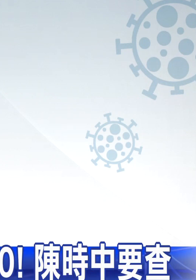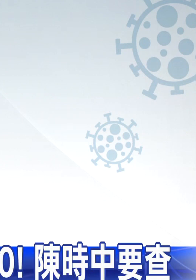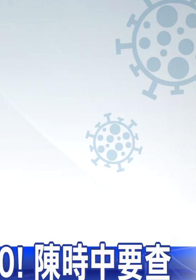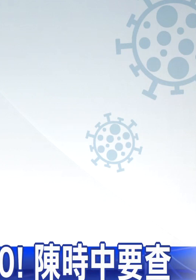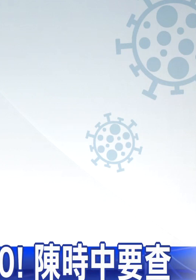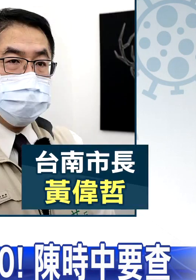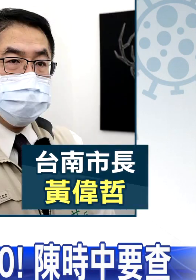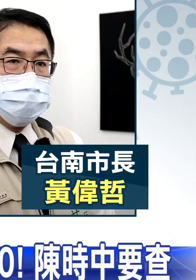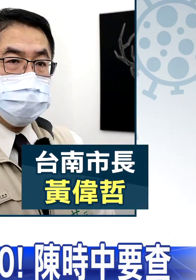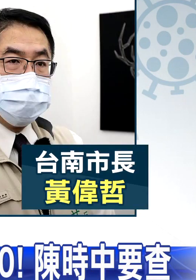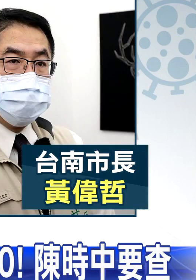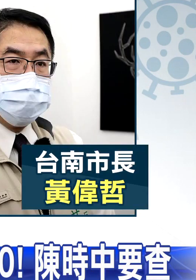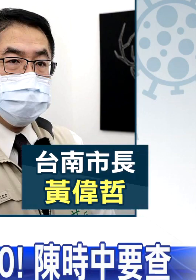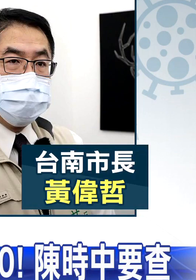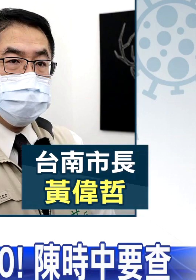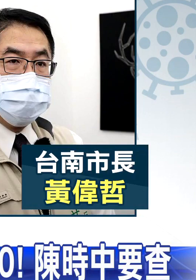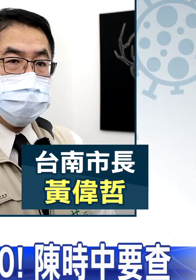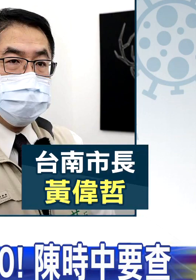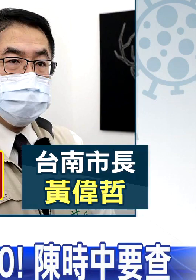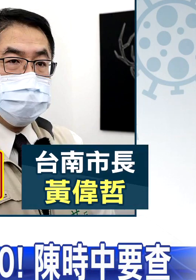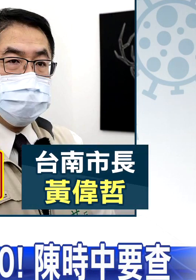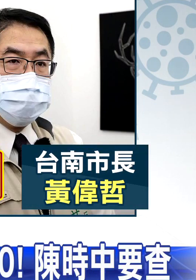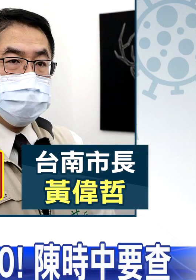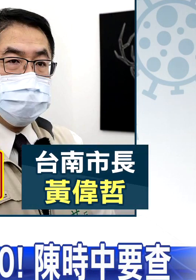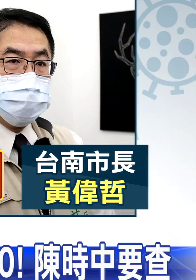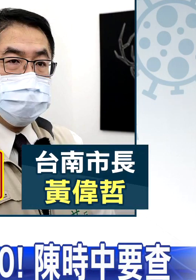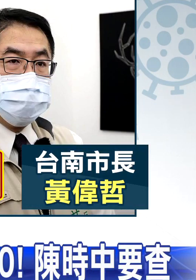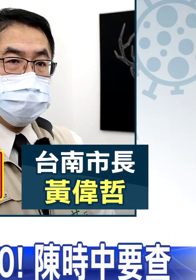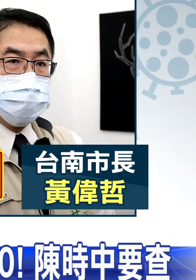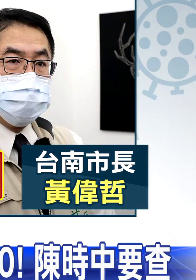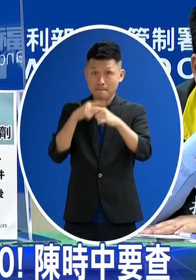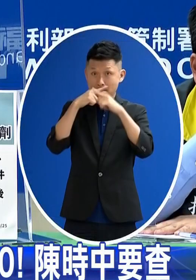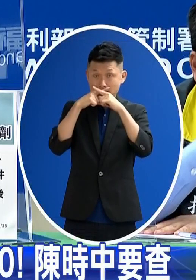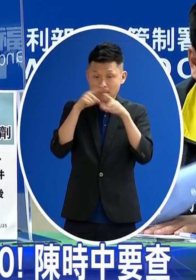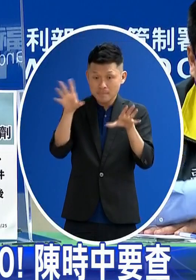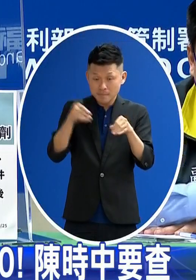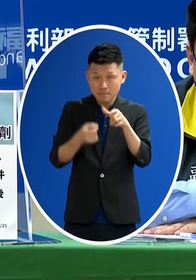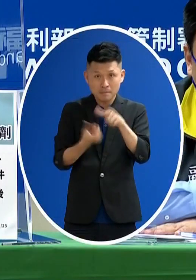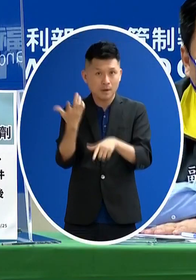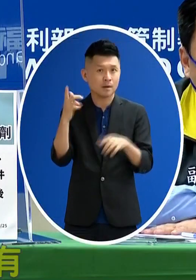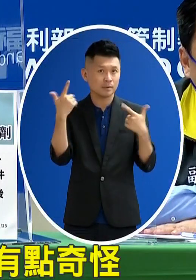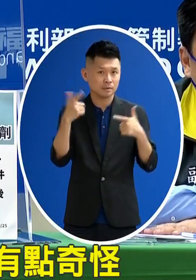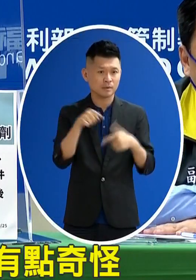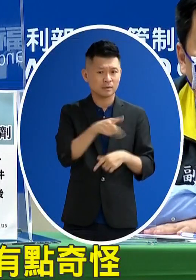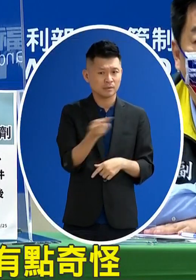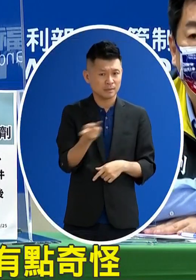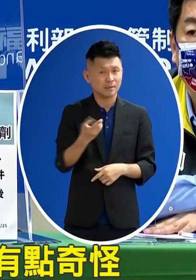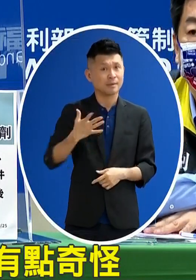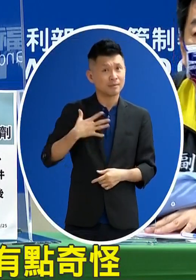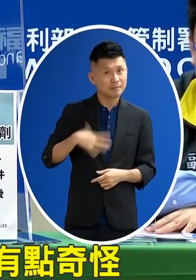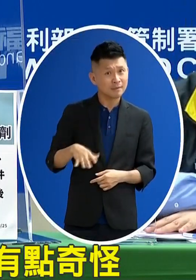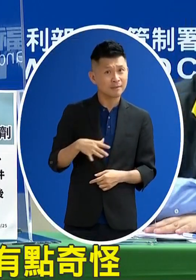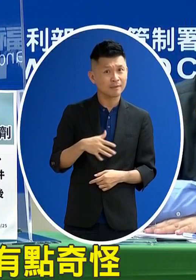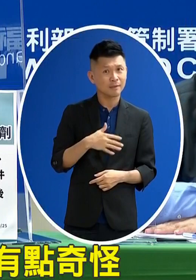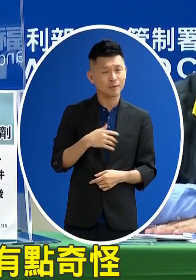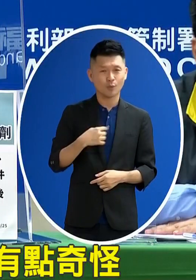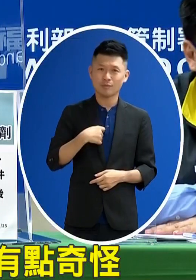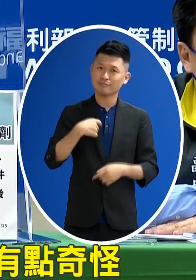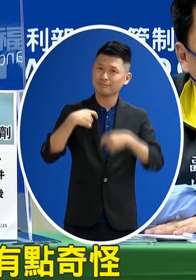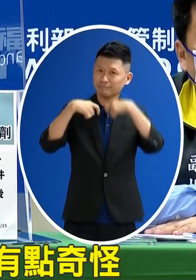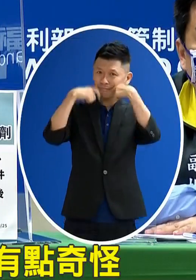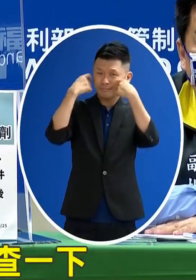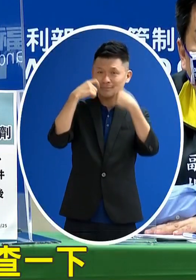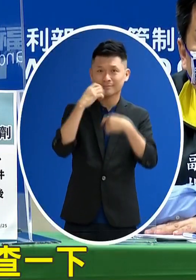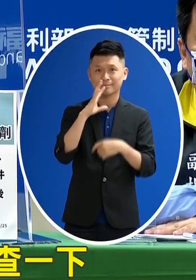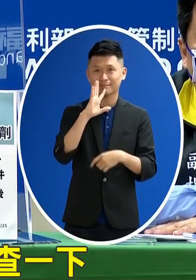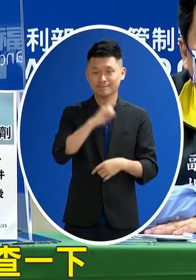指零确诊？台南市长黄伟哲也抢先公布全国嘉陵。 他们会知道，我也觉得有一点奇怪，那